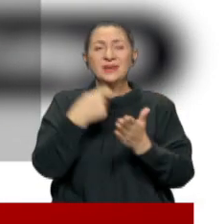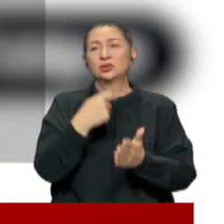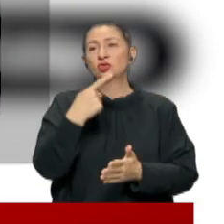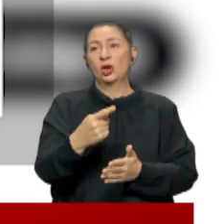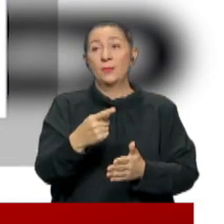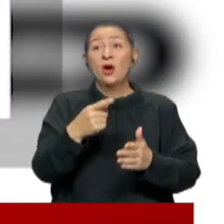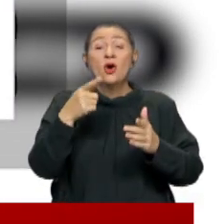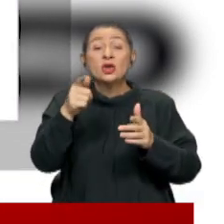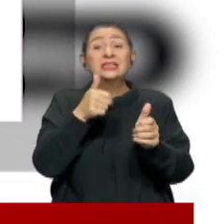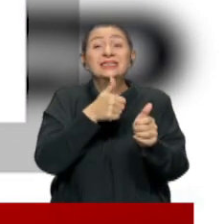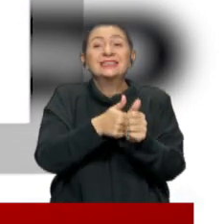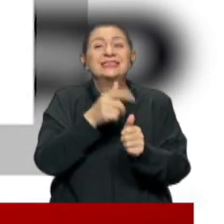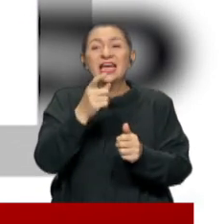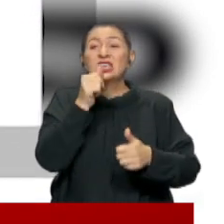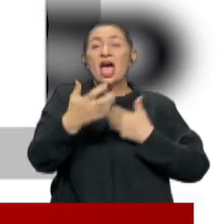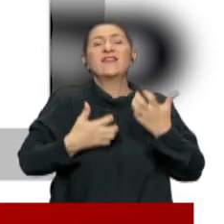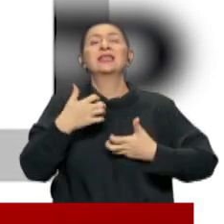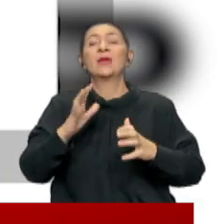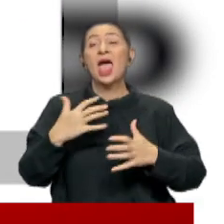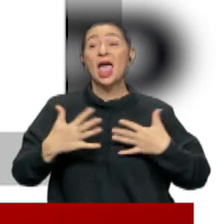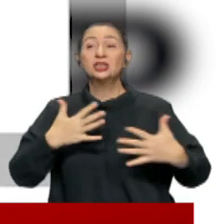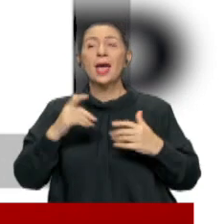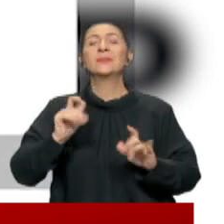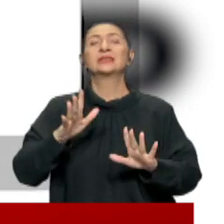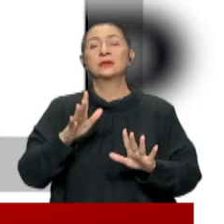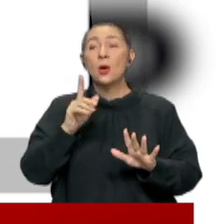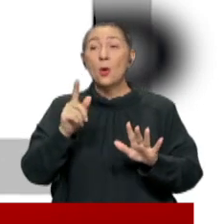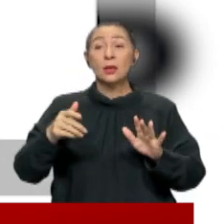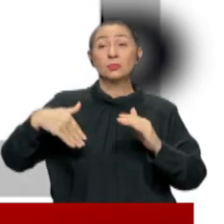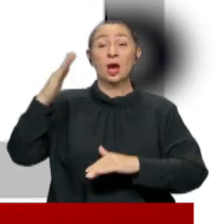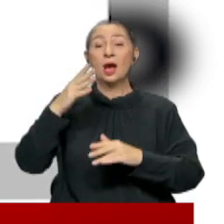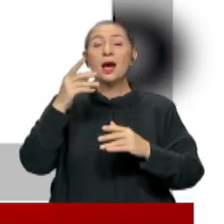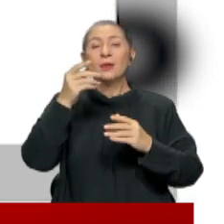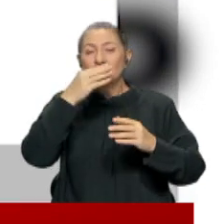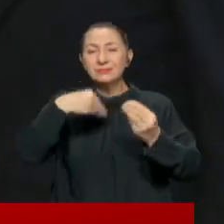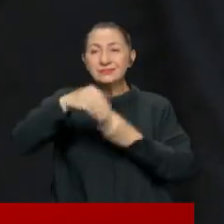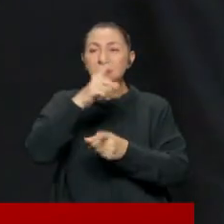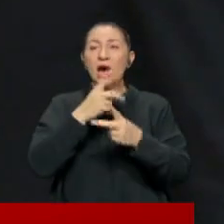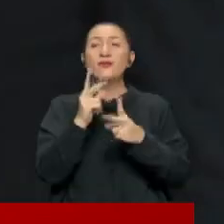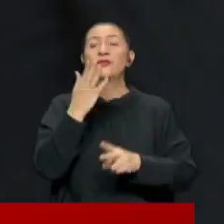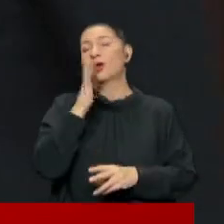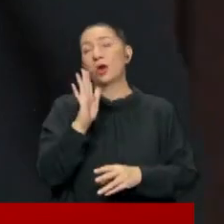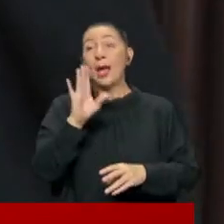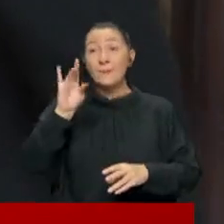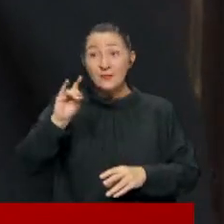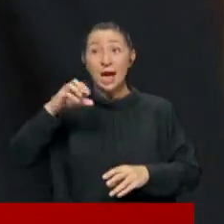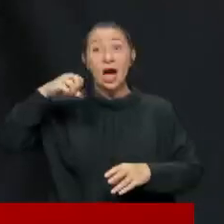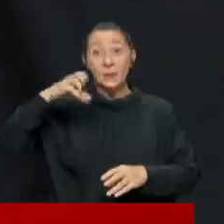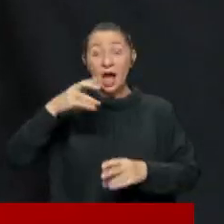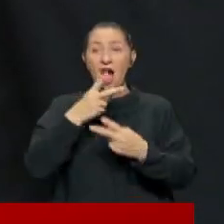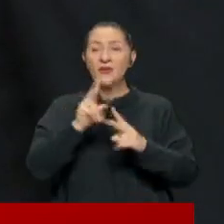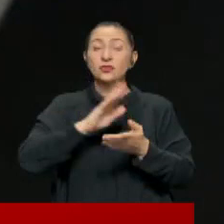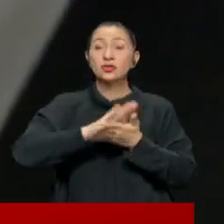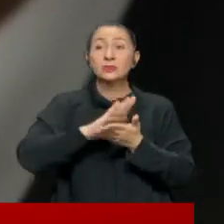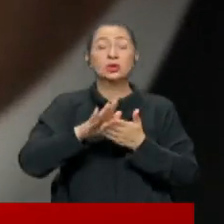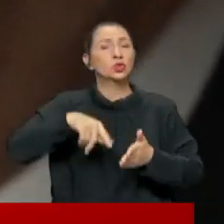peşinen söyleyeyim foto romancı hiç heveslenmesin heyecan yapmasın baronlara da af maf yok Hem MHP hem AK Parti af